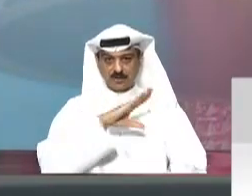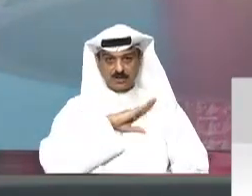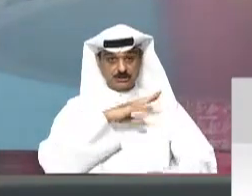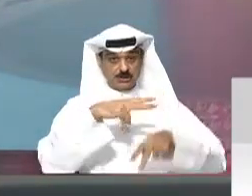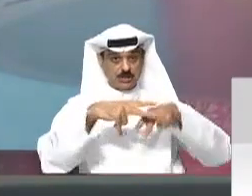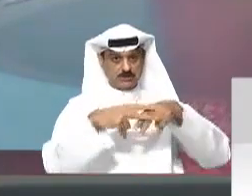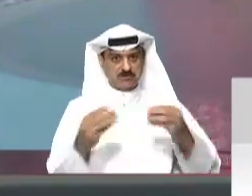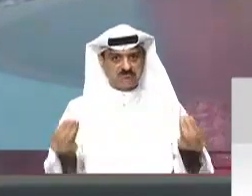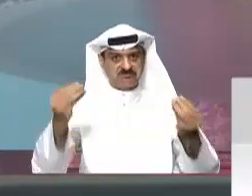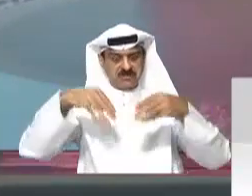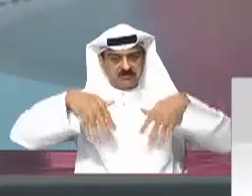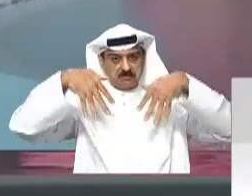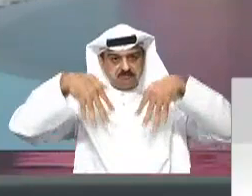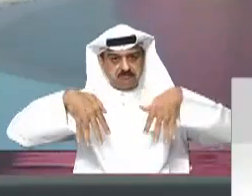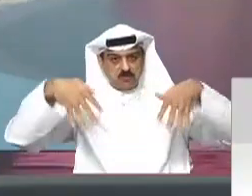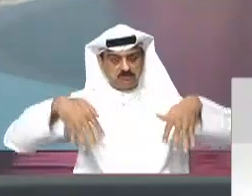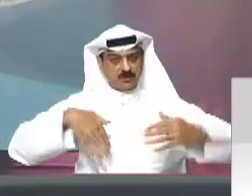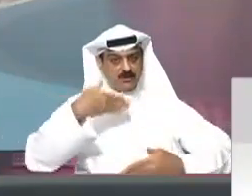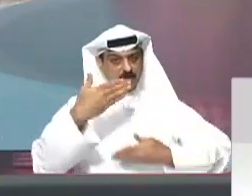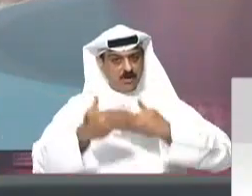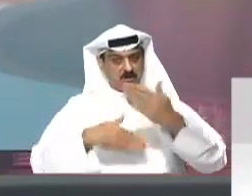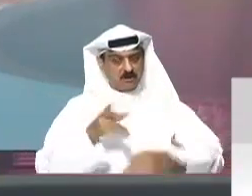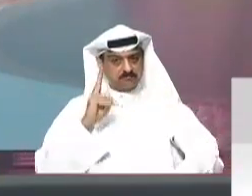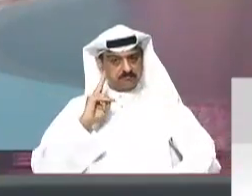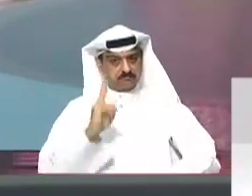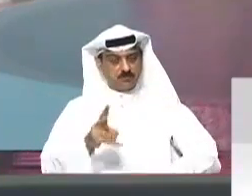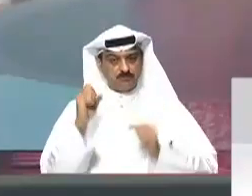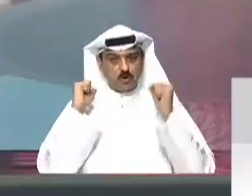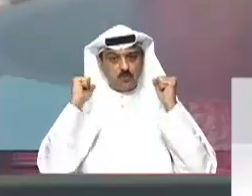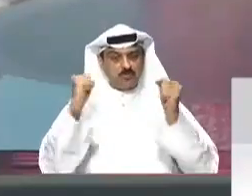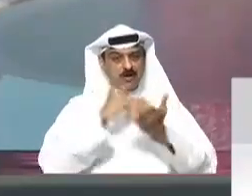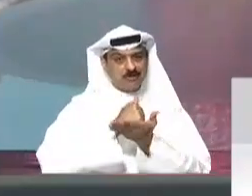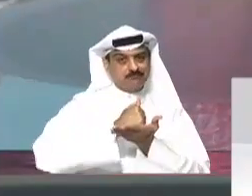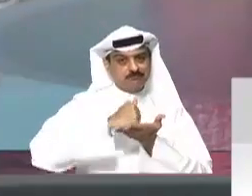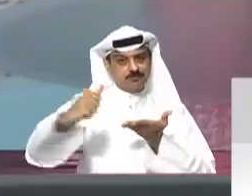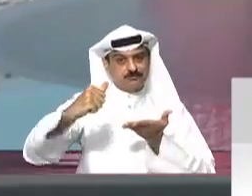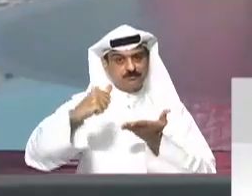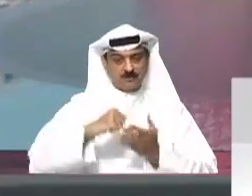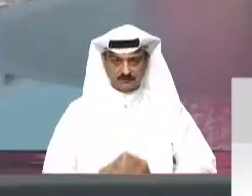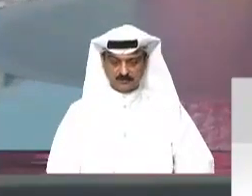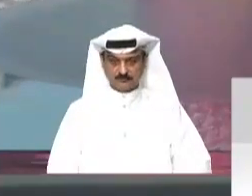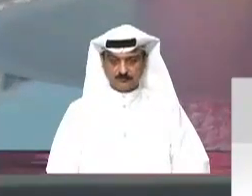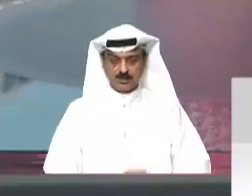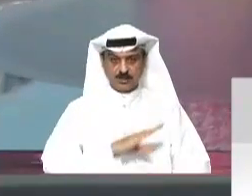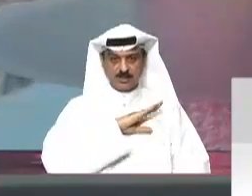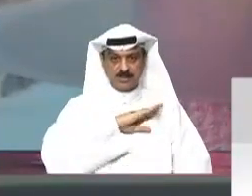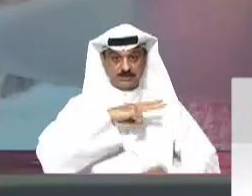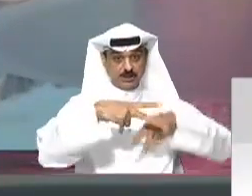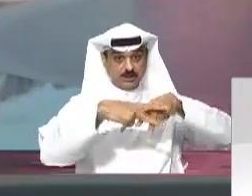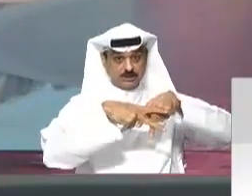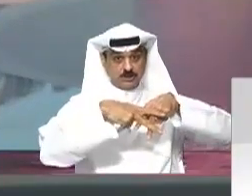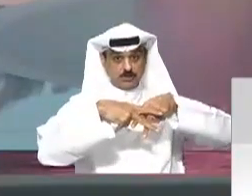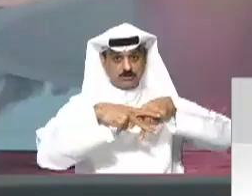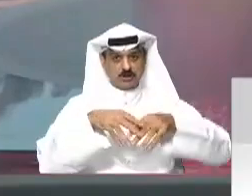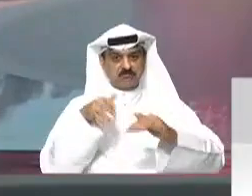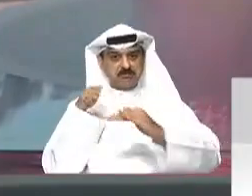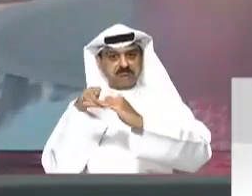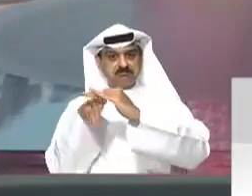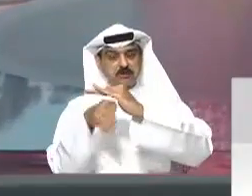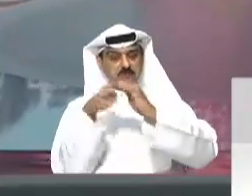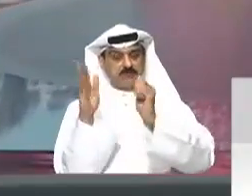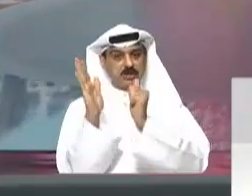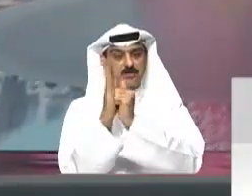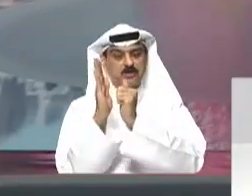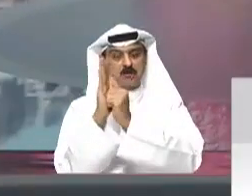بتعزيز قواتها لمحاولة قمع التظاهرات. من جانب آخر، قامت قوات الاحتلال الإسرائيلي بعمليات اقتحام